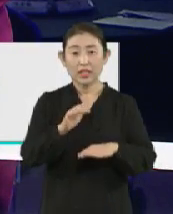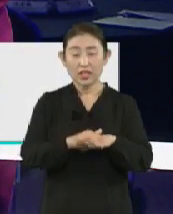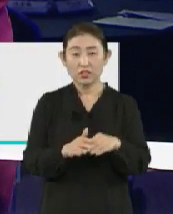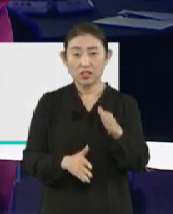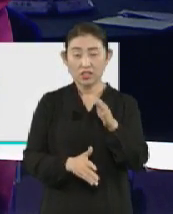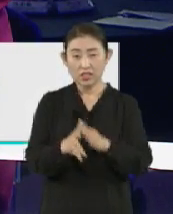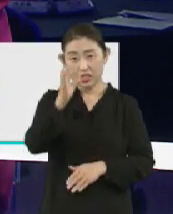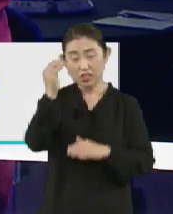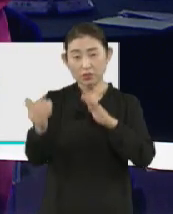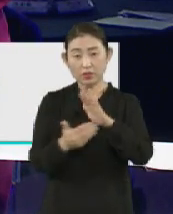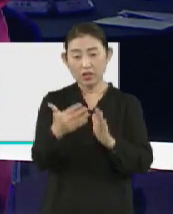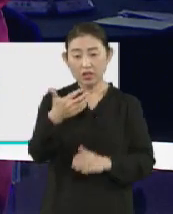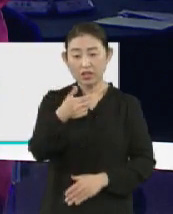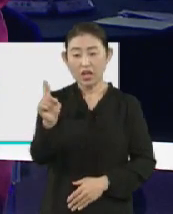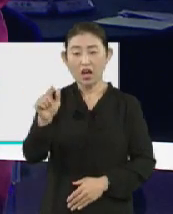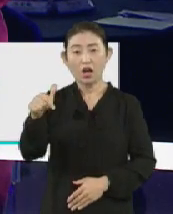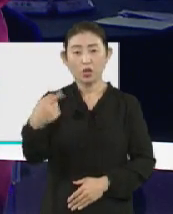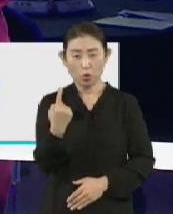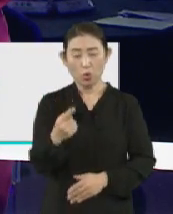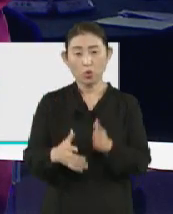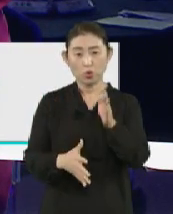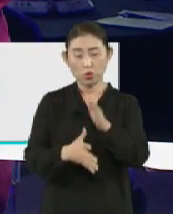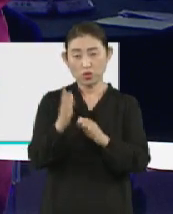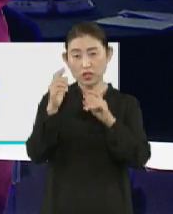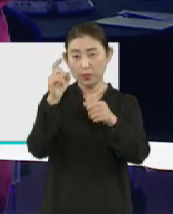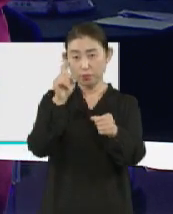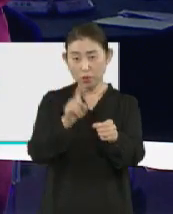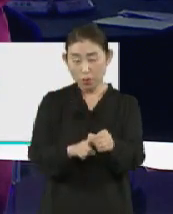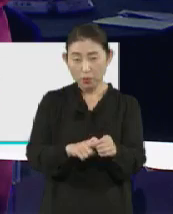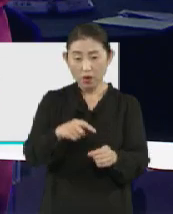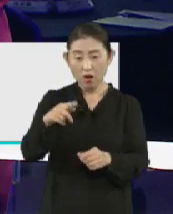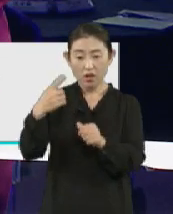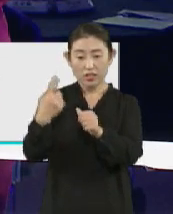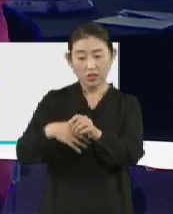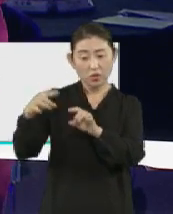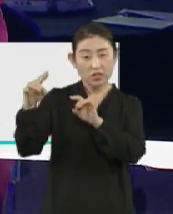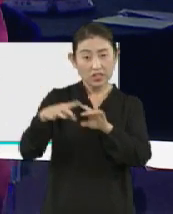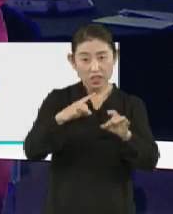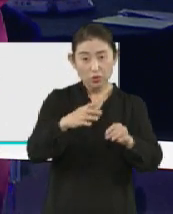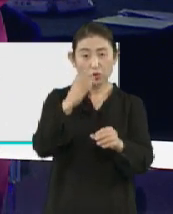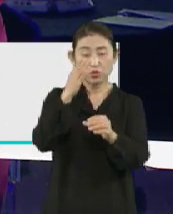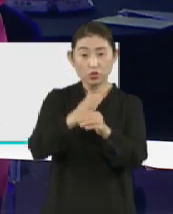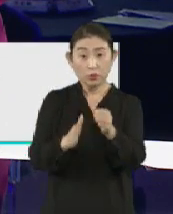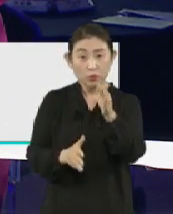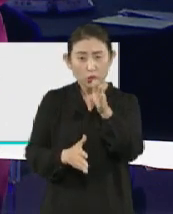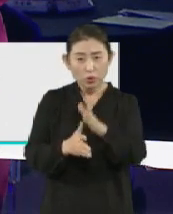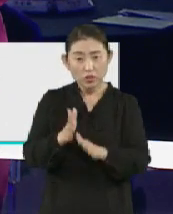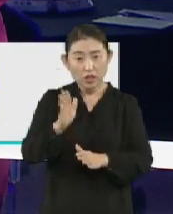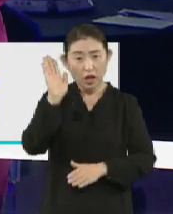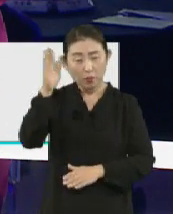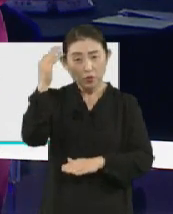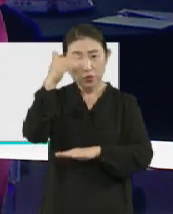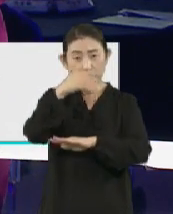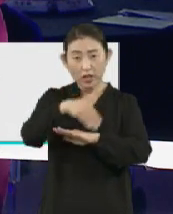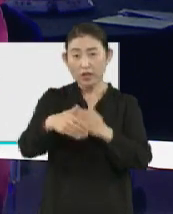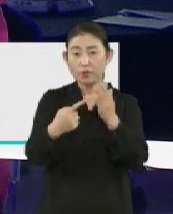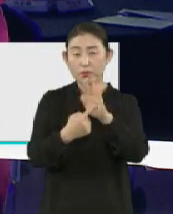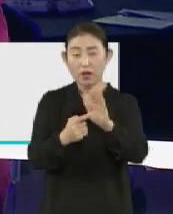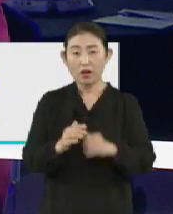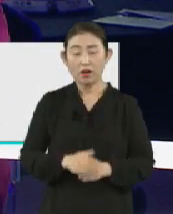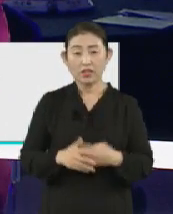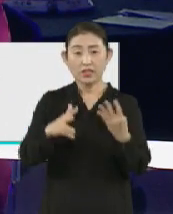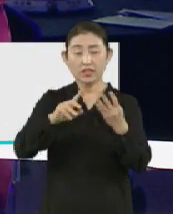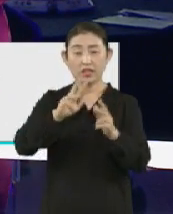대전시가 첨단 나노융합 도시를 목표로 첨단 센서 산업 허브 도시가 되겠다며 오늘 비전 선포식을 가졌습니다.